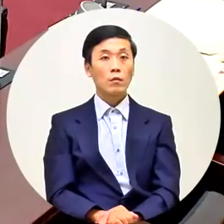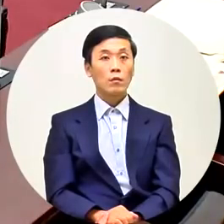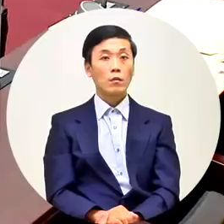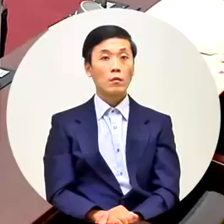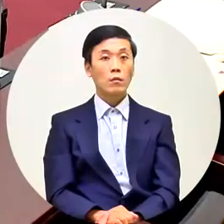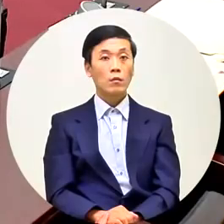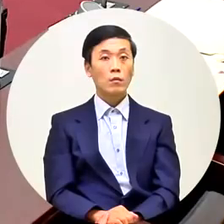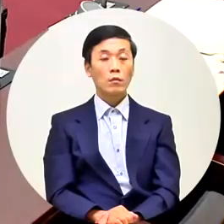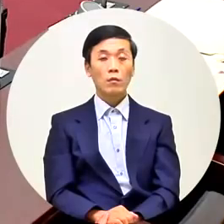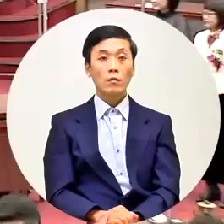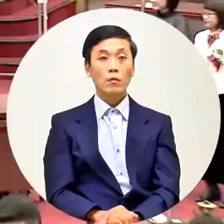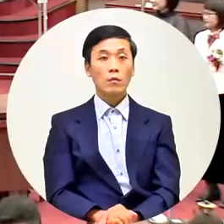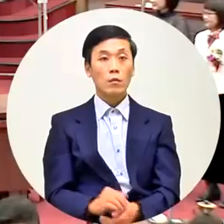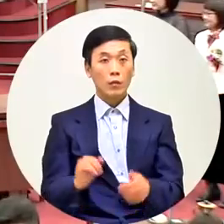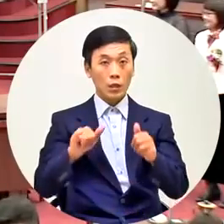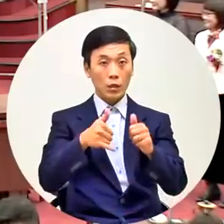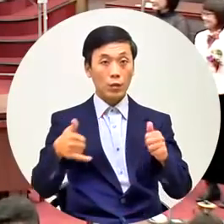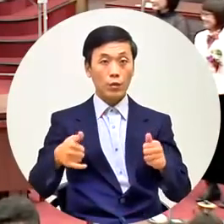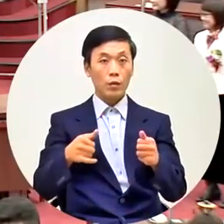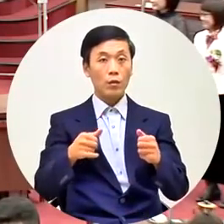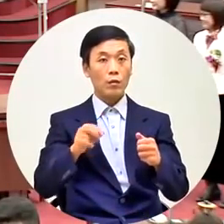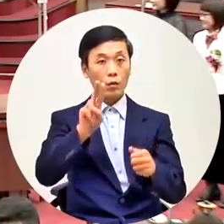请刘德林议员领取选票。